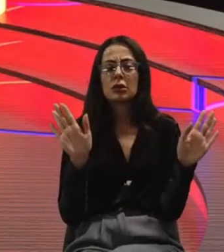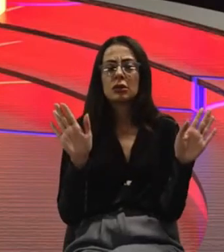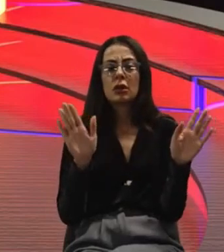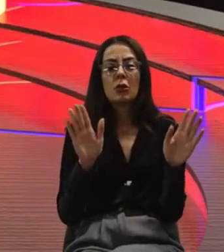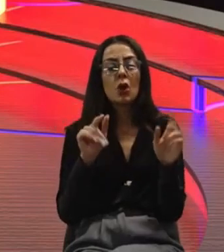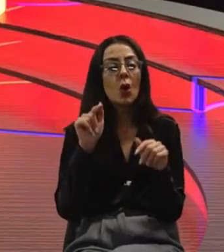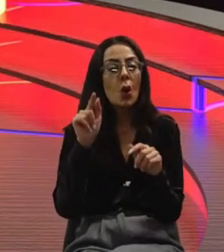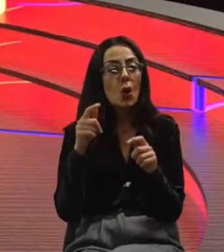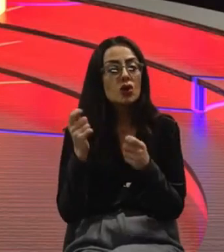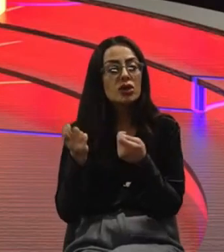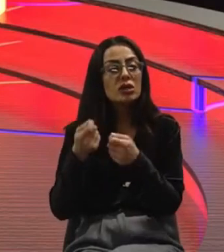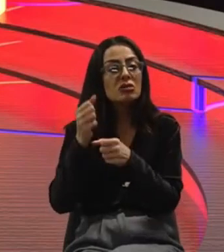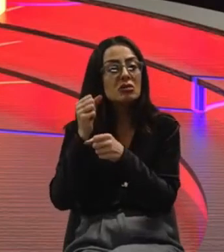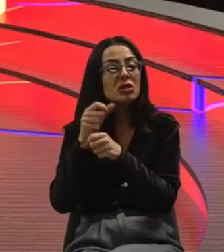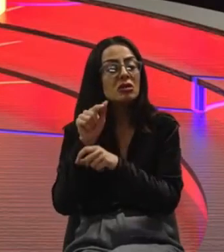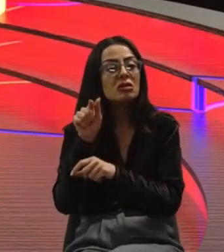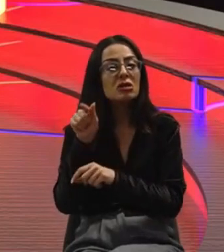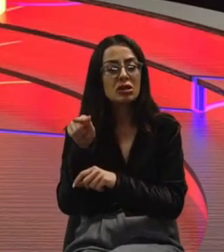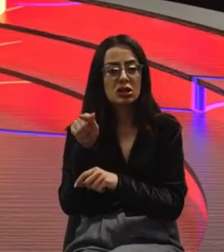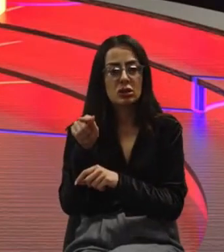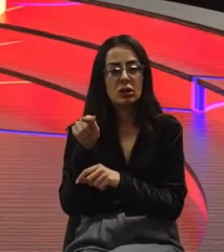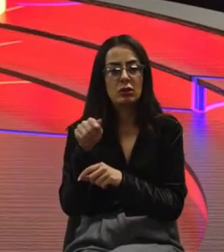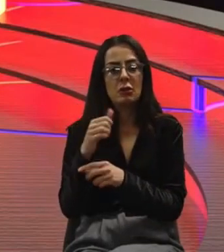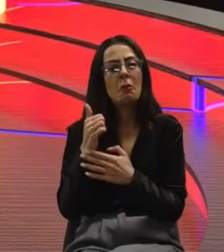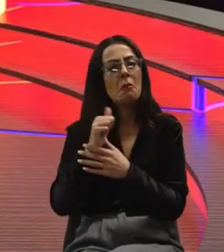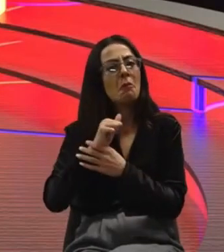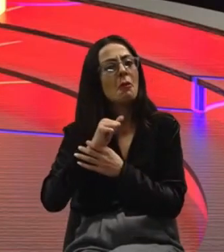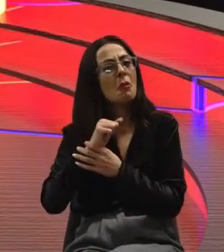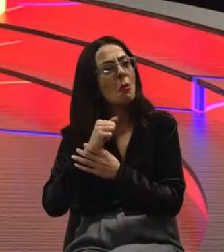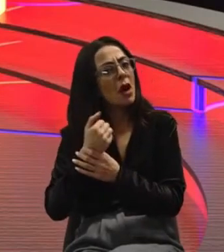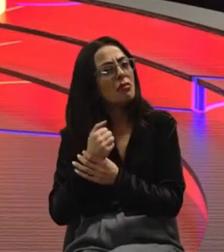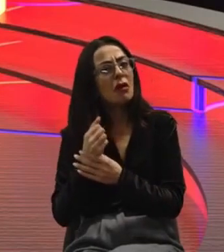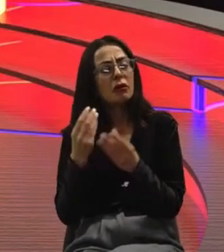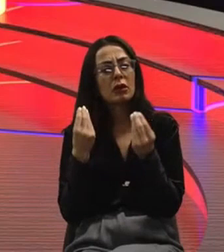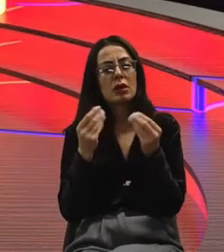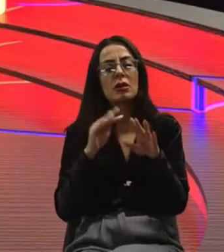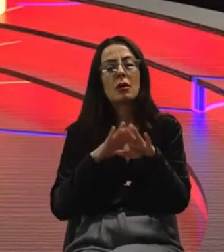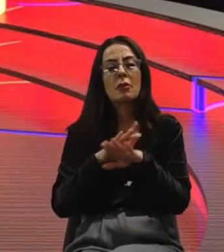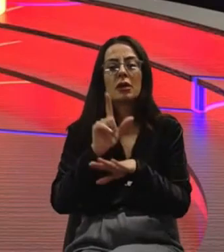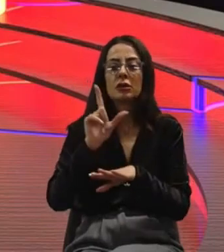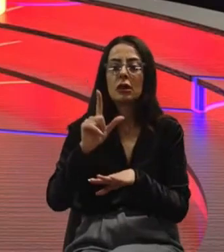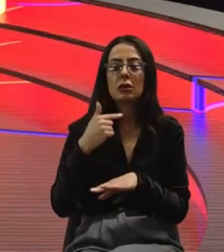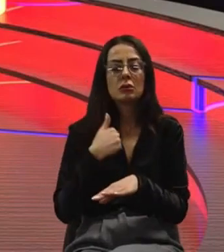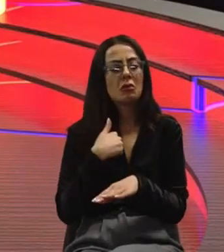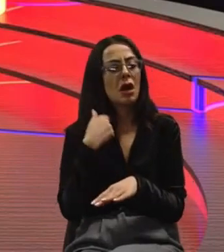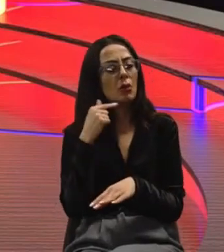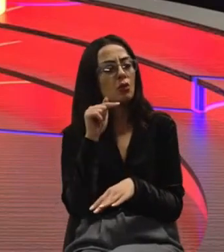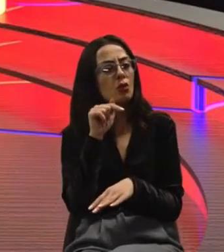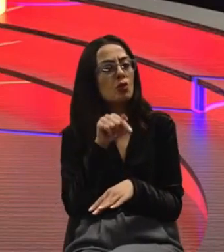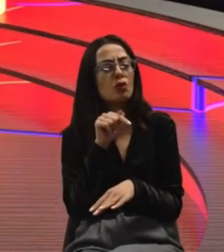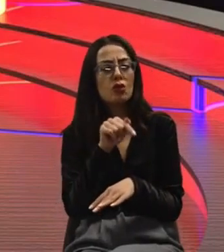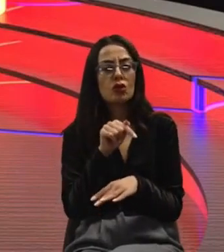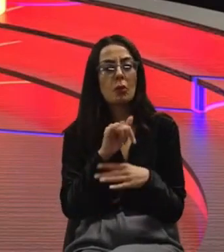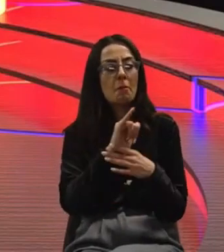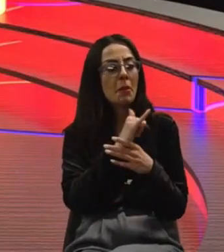o işi keri yapmanız gerekiyor Bugün baktığımız zaman meslekleri de farklı alanlara